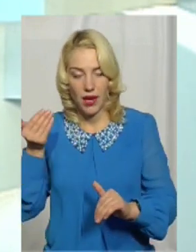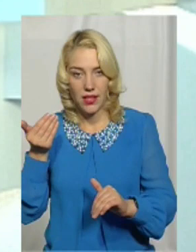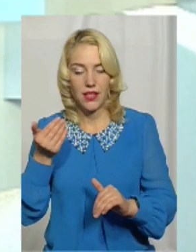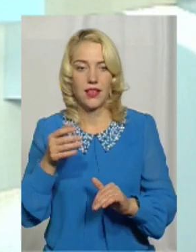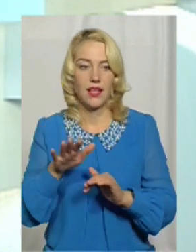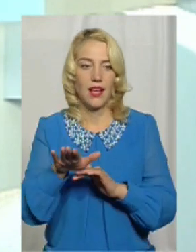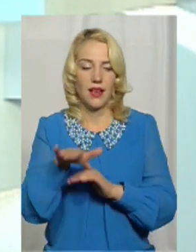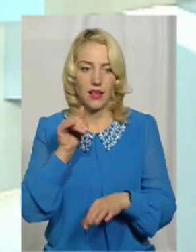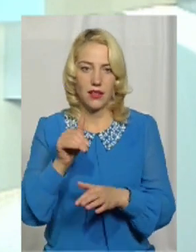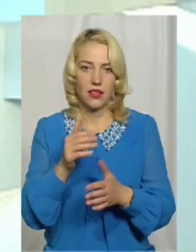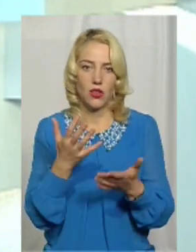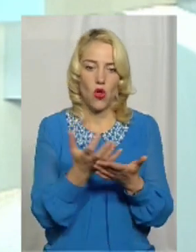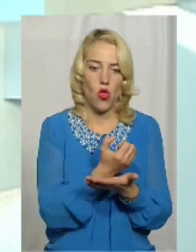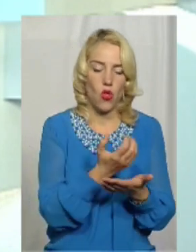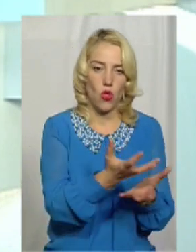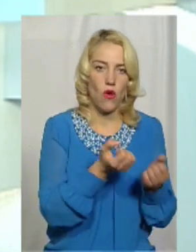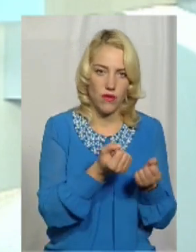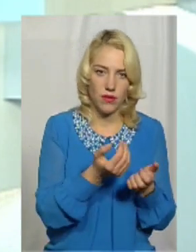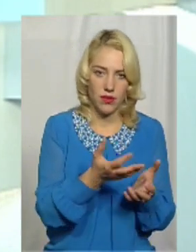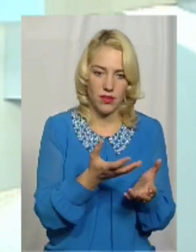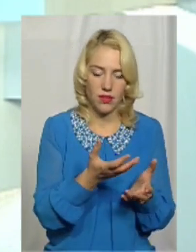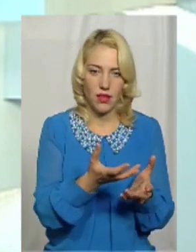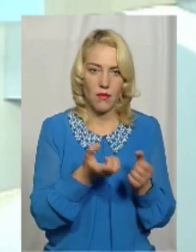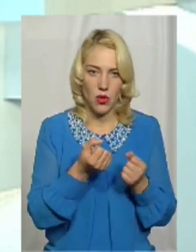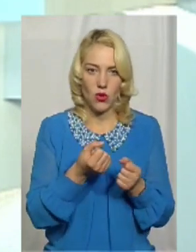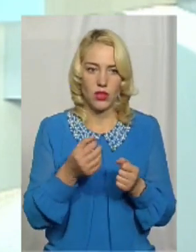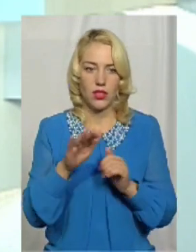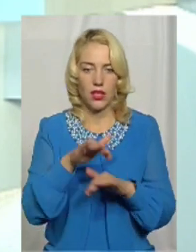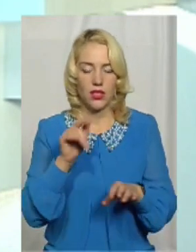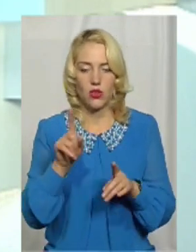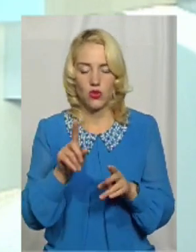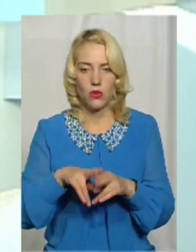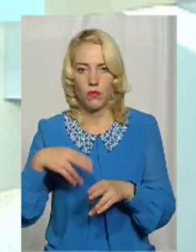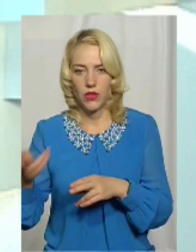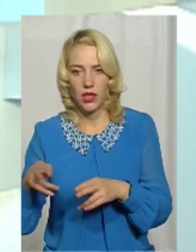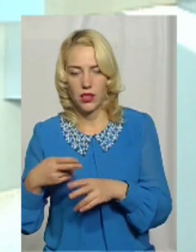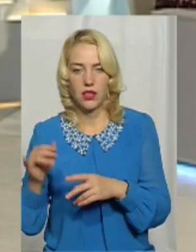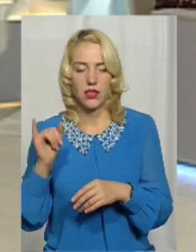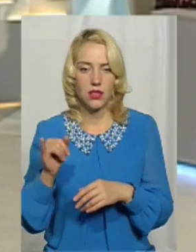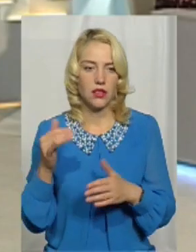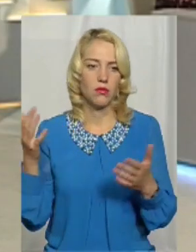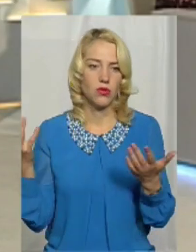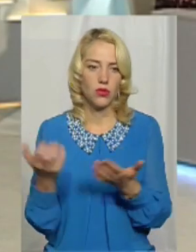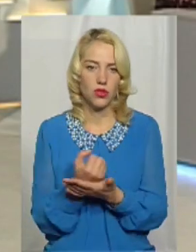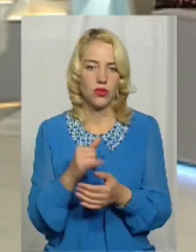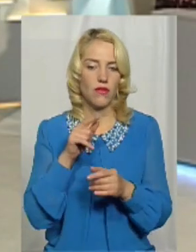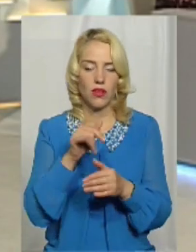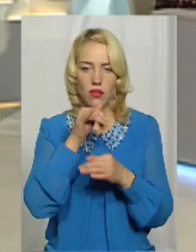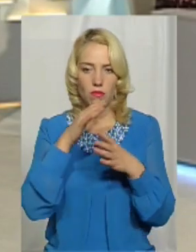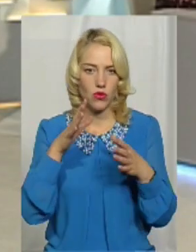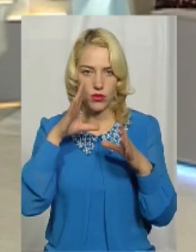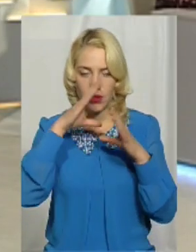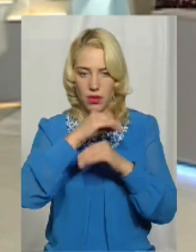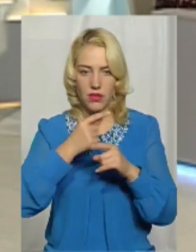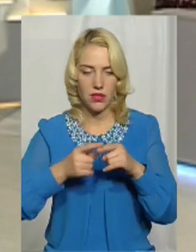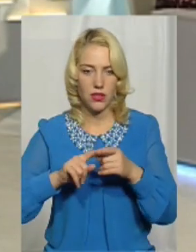кредит, влазять в новий кредит, беруть для того, щоб погасити, а потім уже фактично вони не можуть